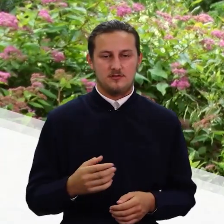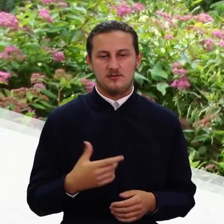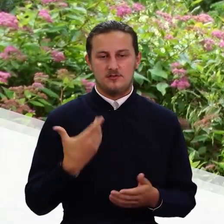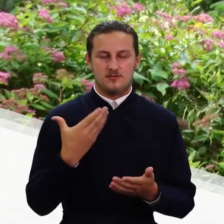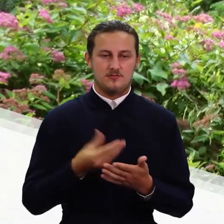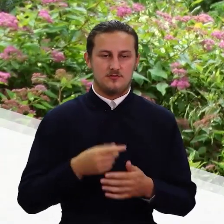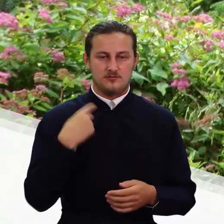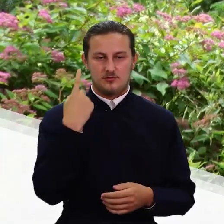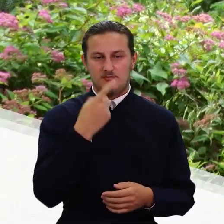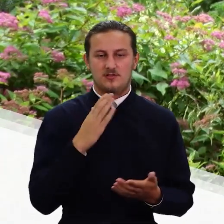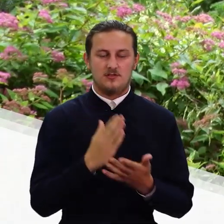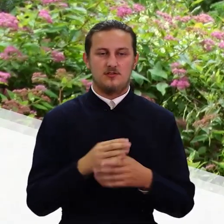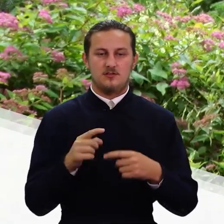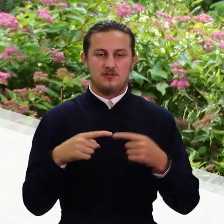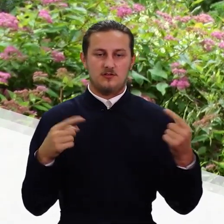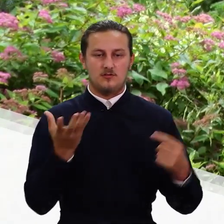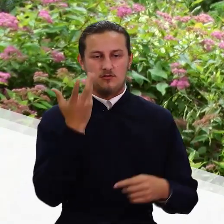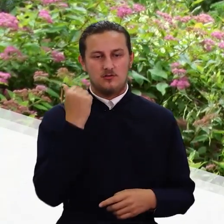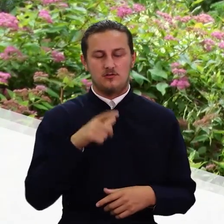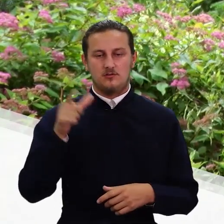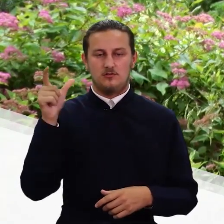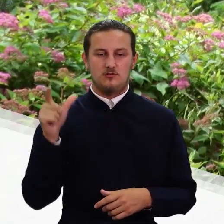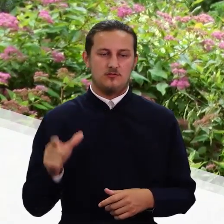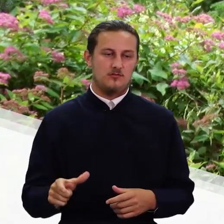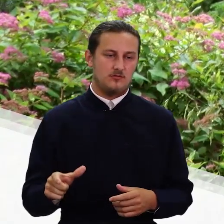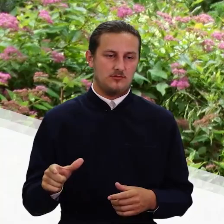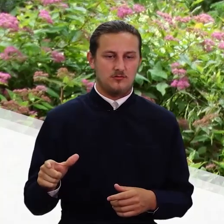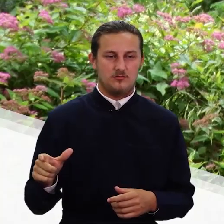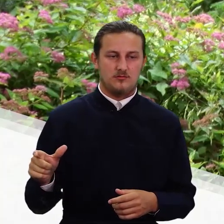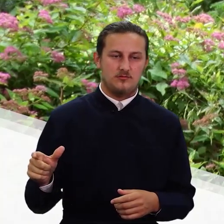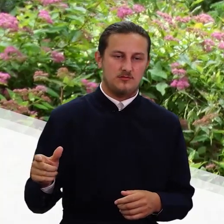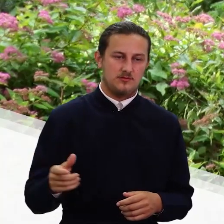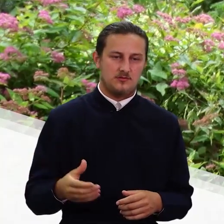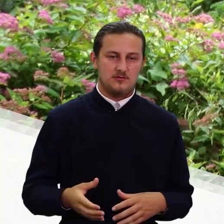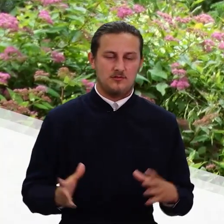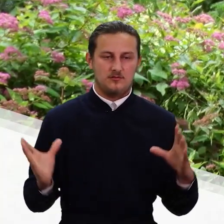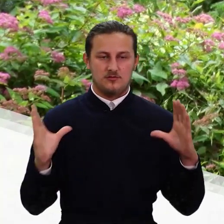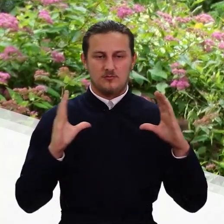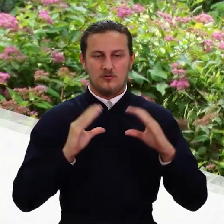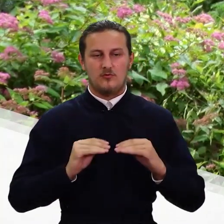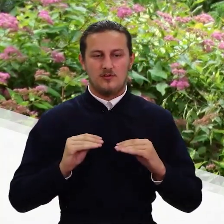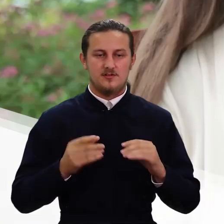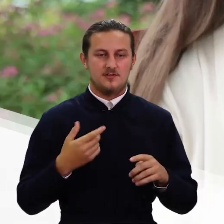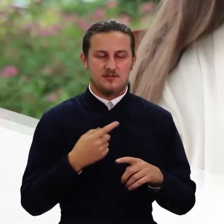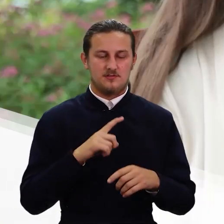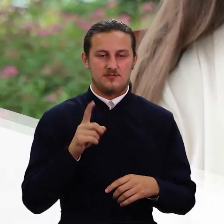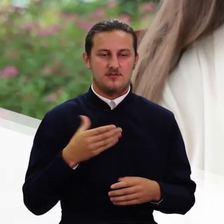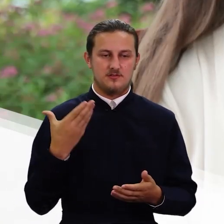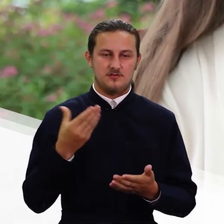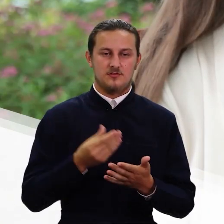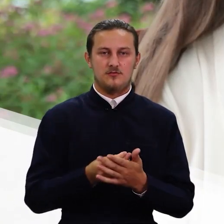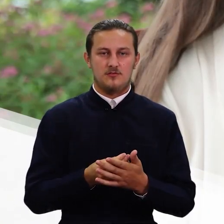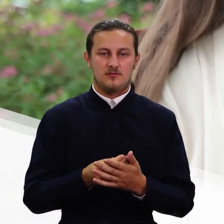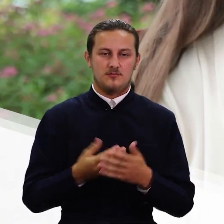інше. І коли людина зміряється в житті з тим, що з нею відбувається, вона мало того, що вона відкриває себе,